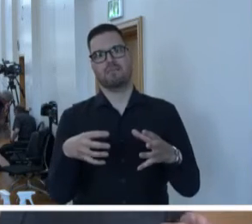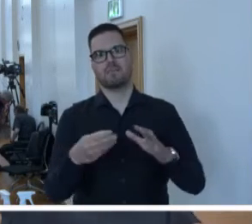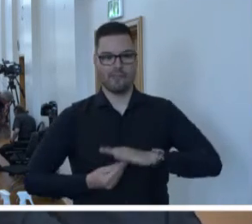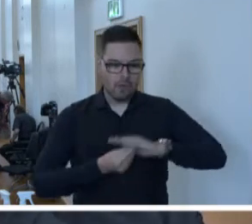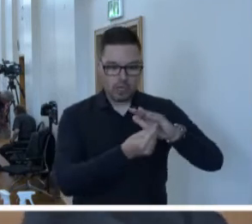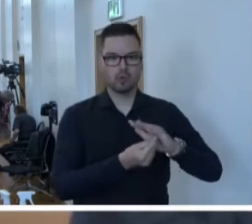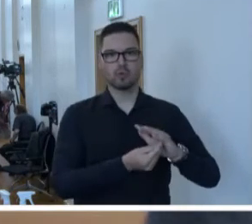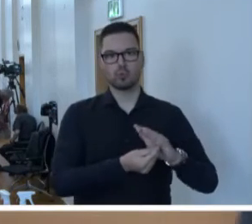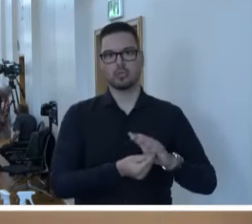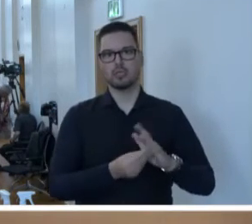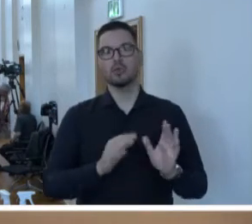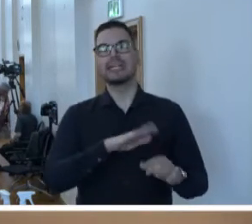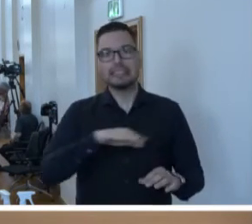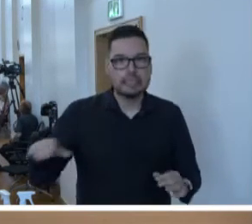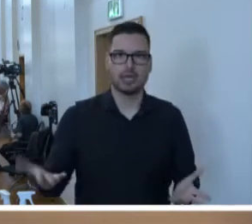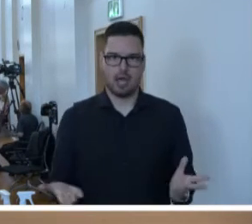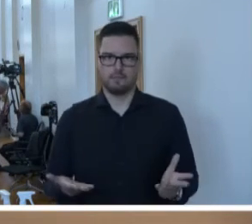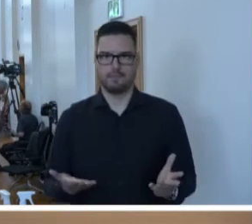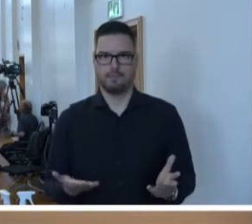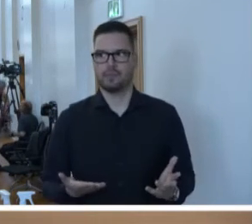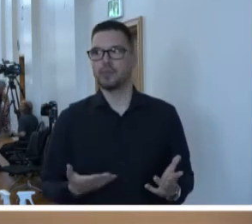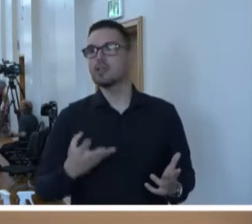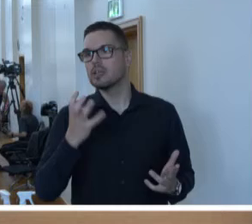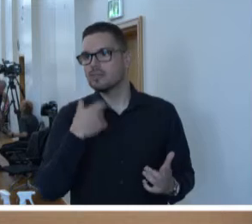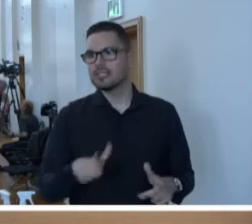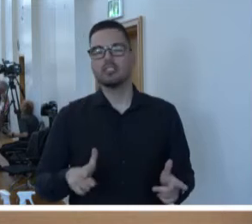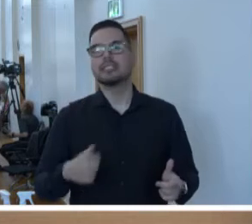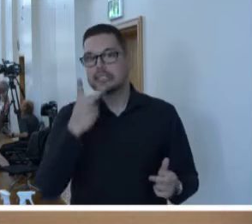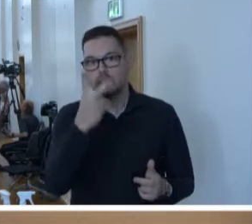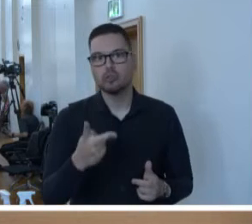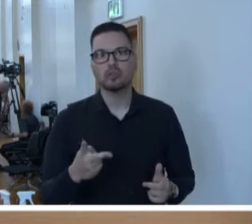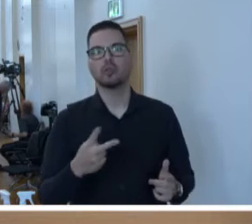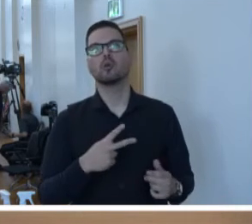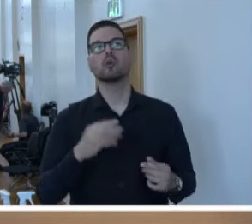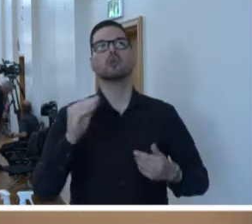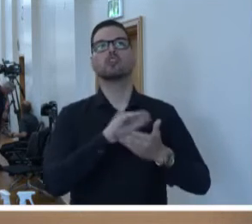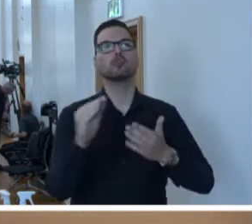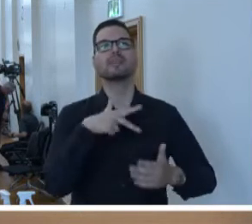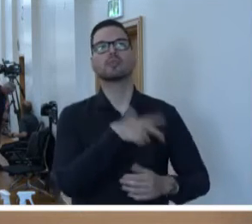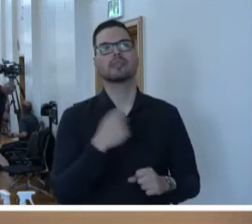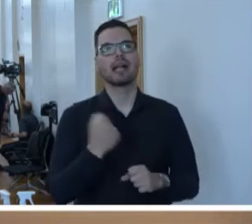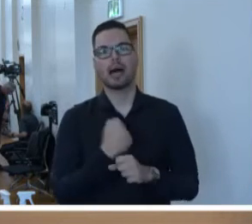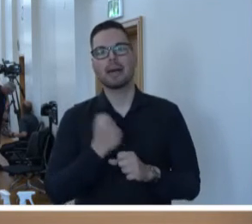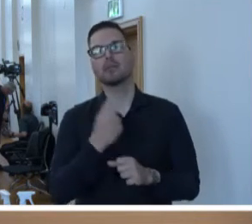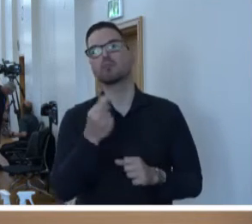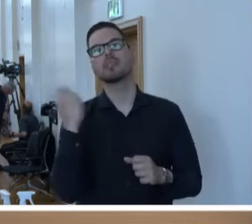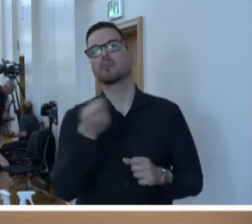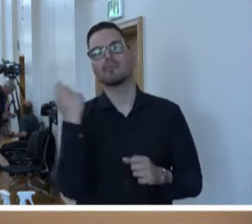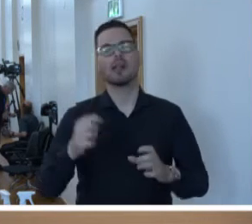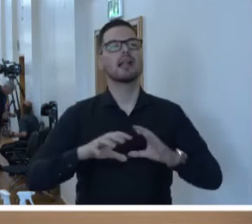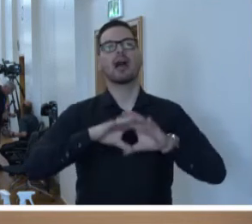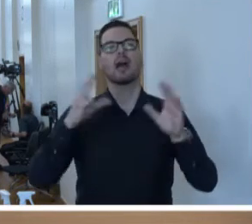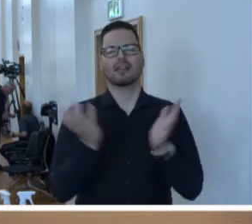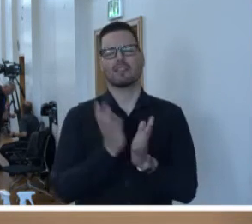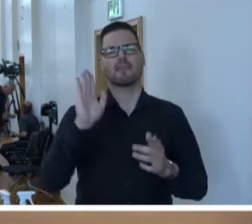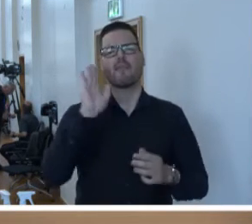der Kinder kümmern. Und wir wollen hier in keinster Weise, wir sehen nicht nur die Schulsozialarbeiter als Teil des multiprofessionellen Teams. Ich glaube, da ist irgendwas